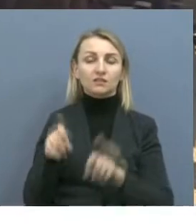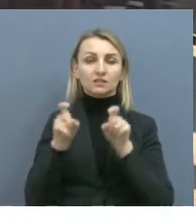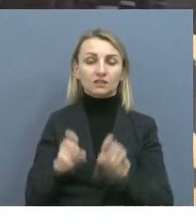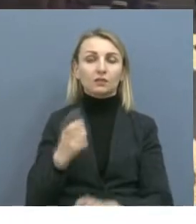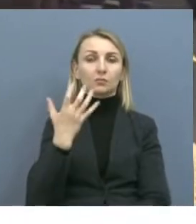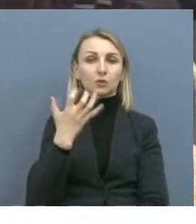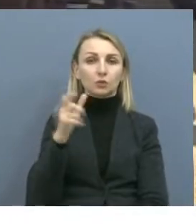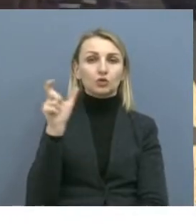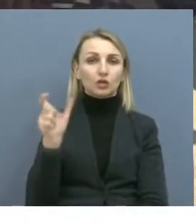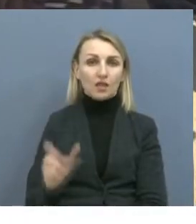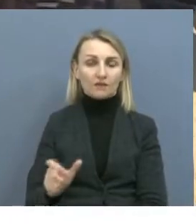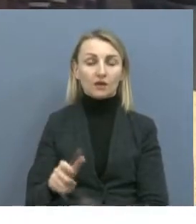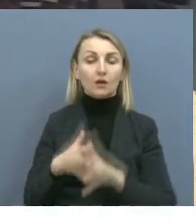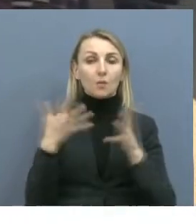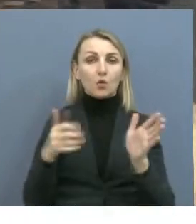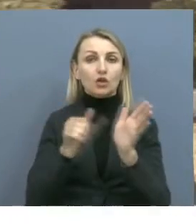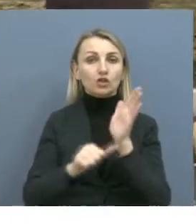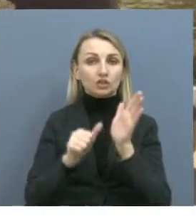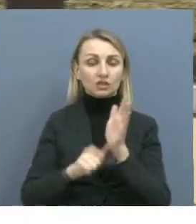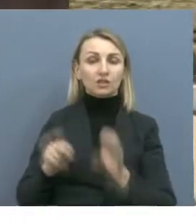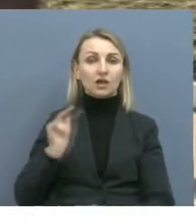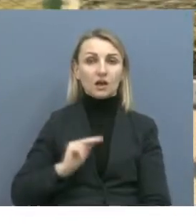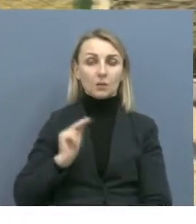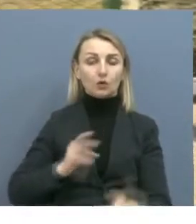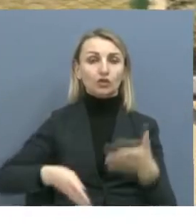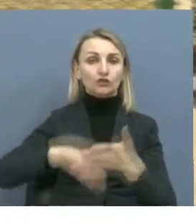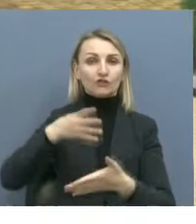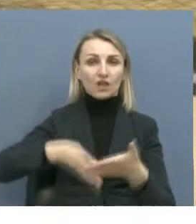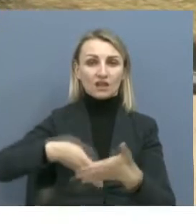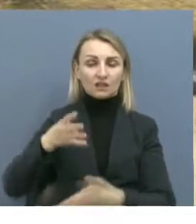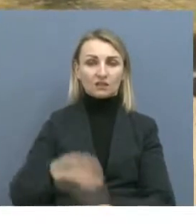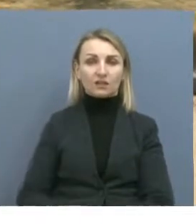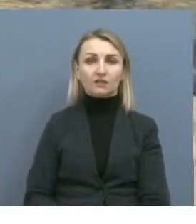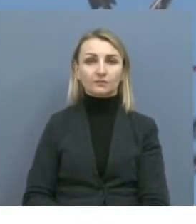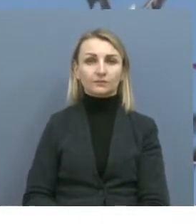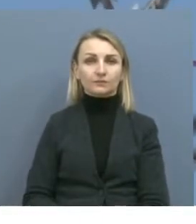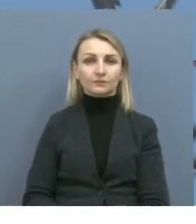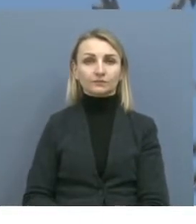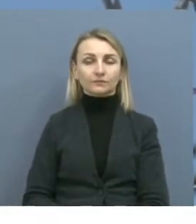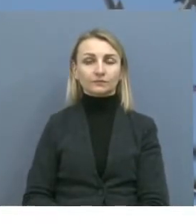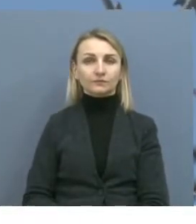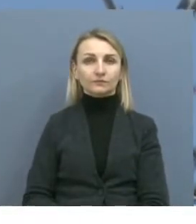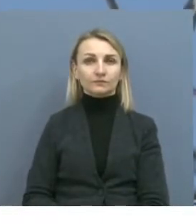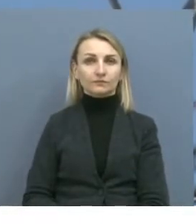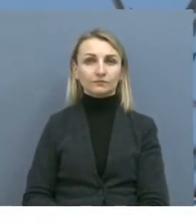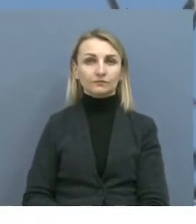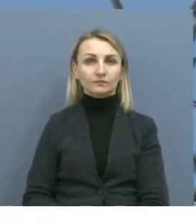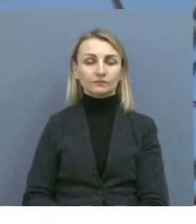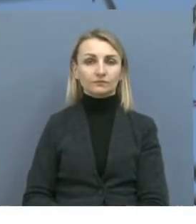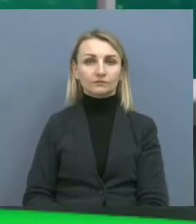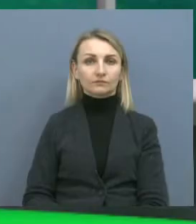500 осужденных. Более 60 из них работают в швейном цехе. Рамиль Досумов, Ербула Серикбай, Боржан Смакулов, Кокши Акпарат.